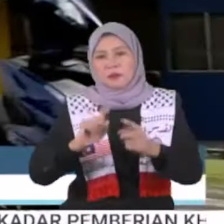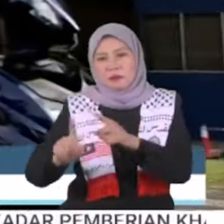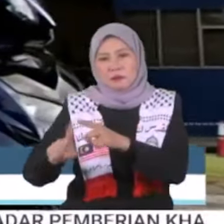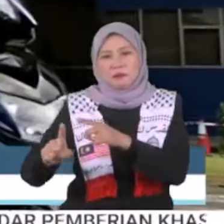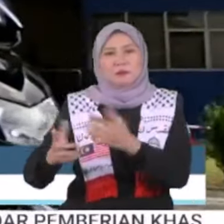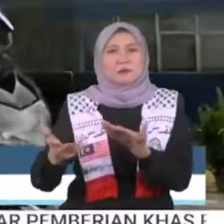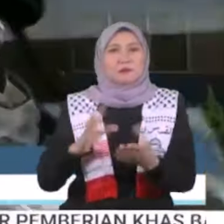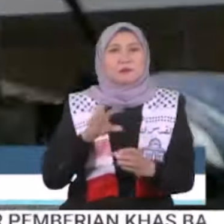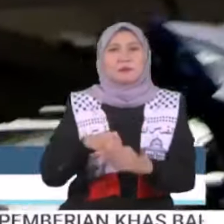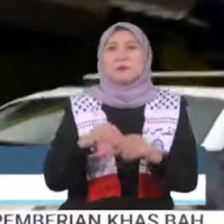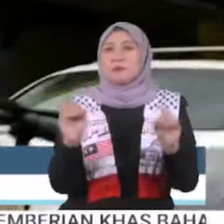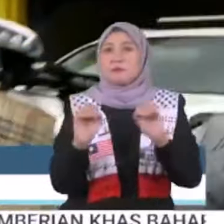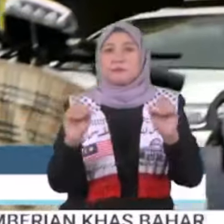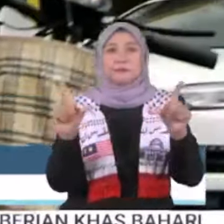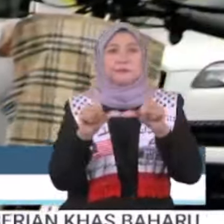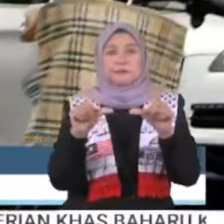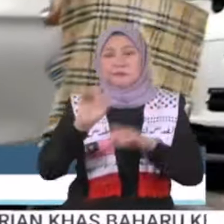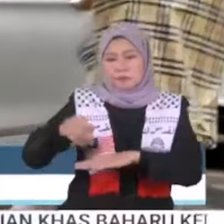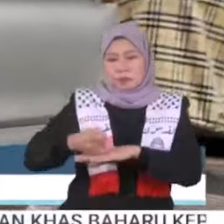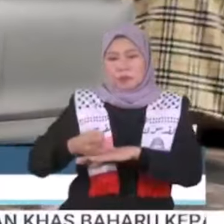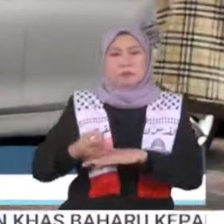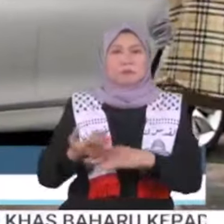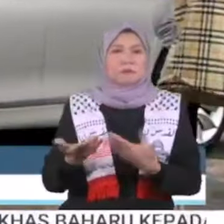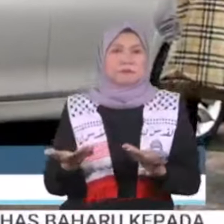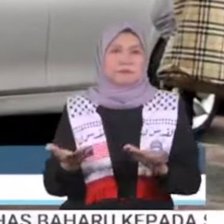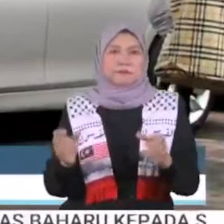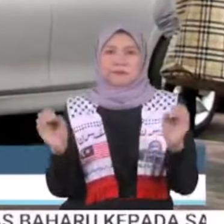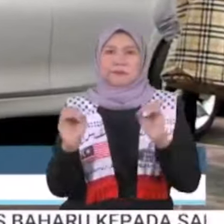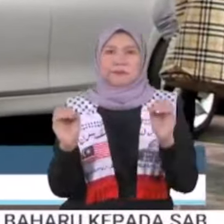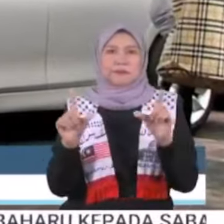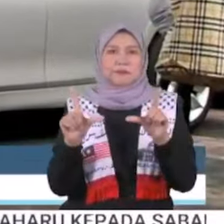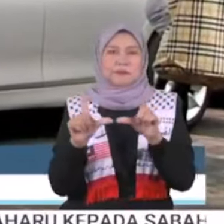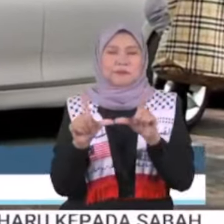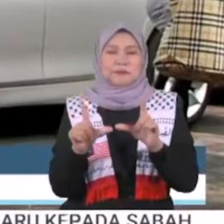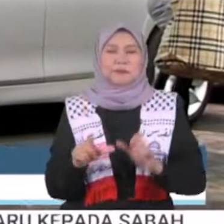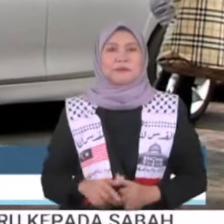terbabit tidak mempunyai permit import untuk mengimport.